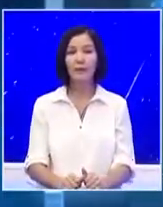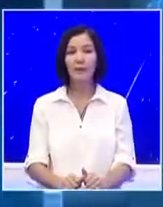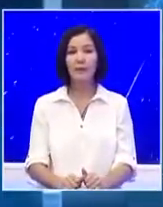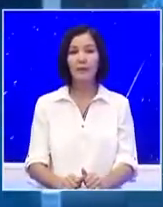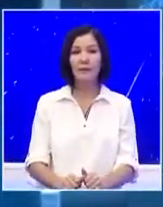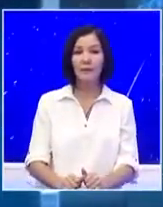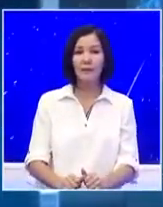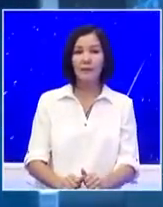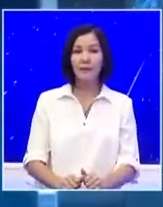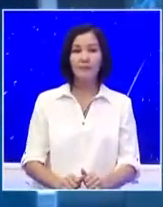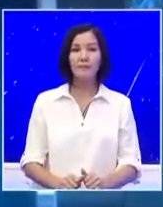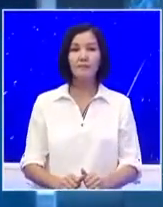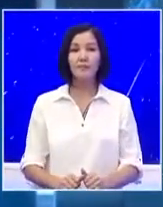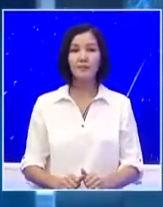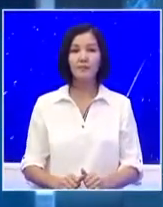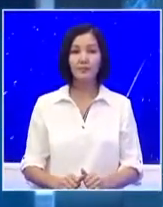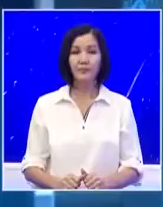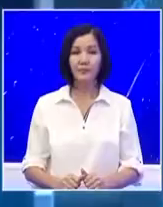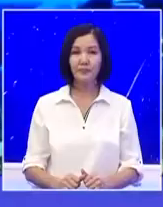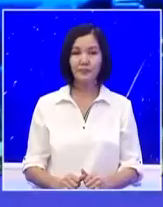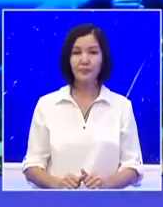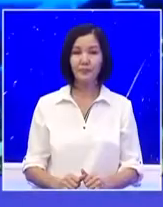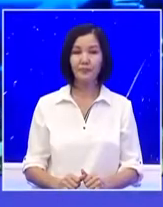Құттықбай, Жетісу телеарнасы.